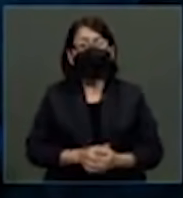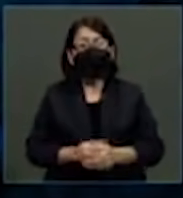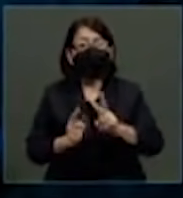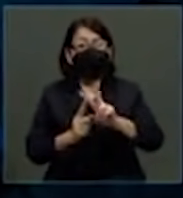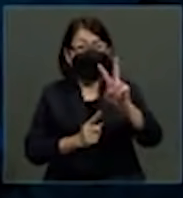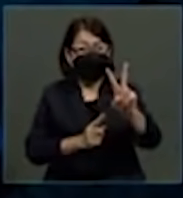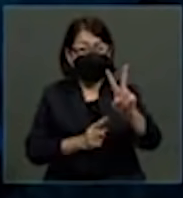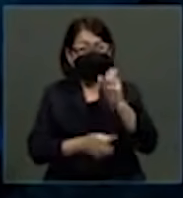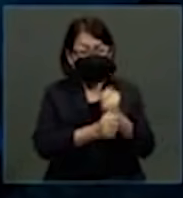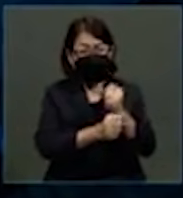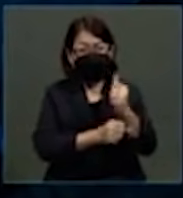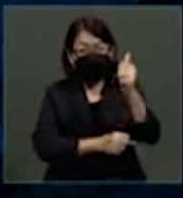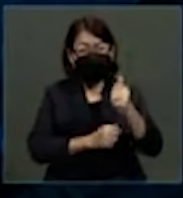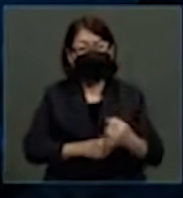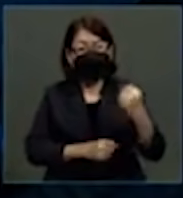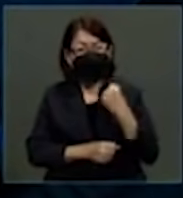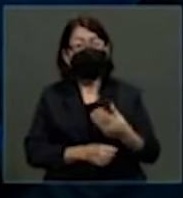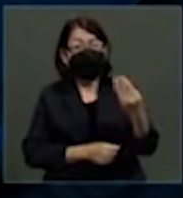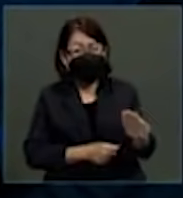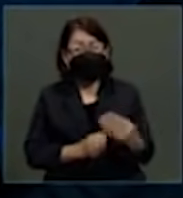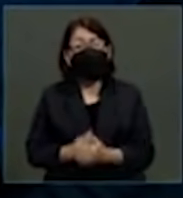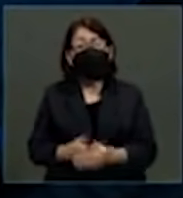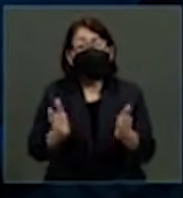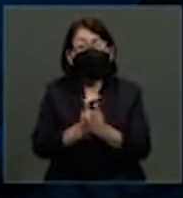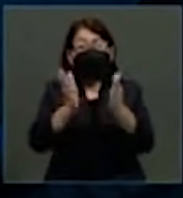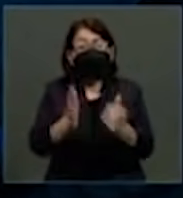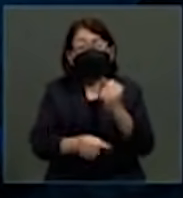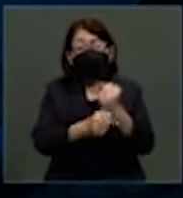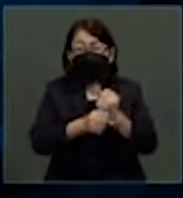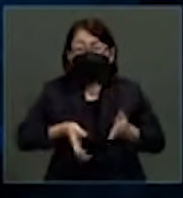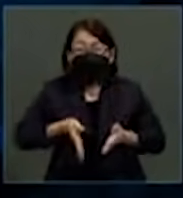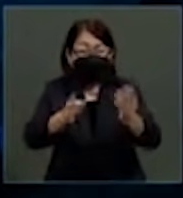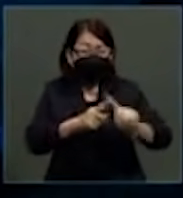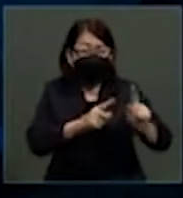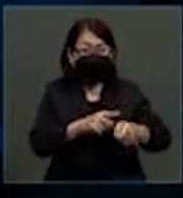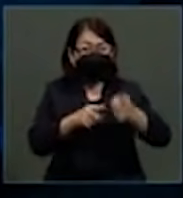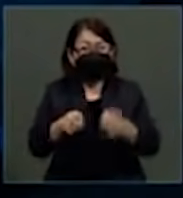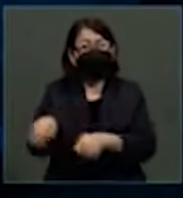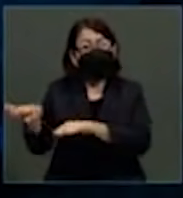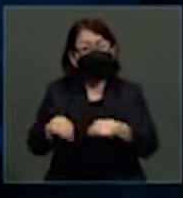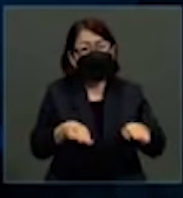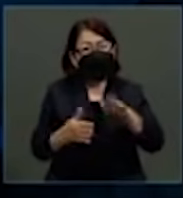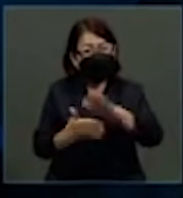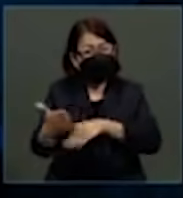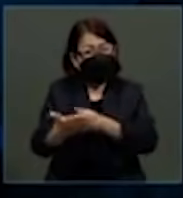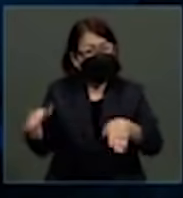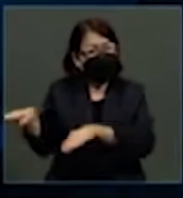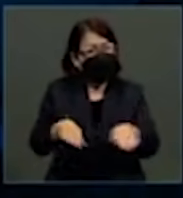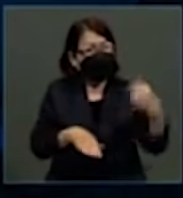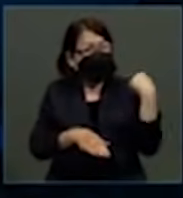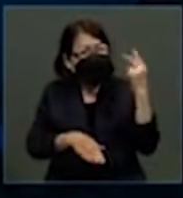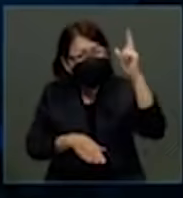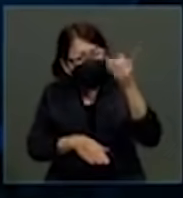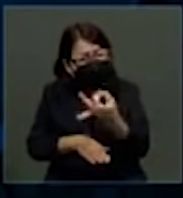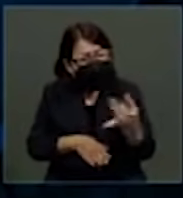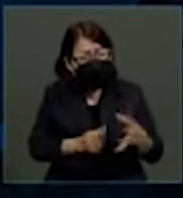การปฏิบัติหน้าที่ตามกฎหมายอื่นเข้าปฏิบัติหน้าที่ในพื้นที่และระยะเวลาในข้อกำหนดตามข้อ2ได้ นะครับ